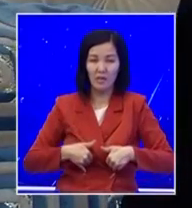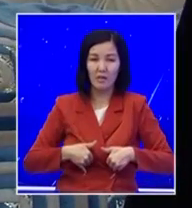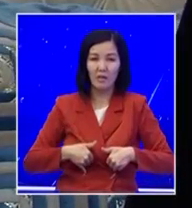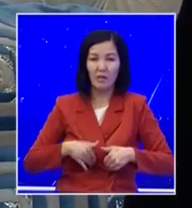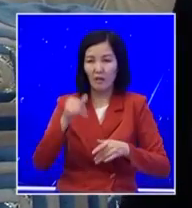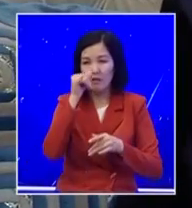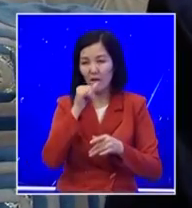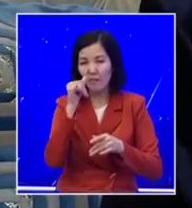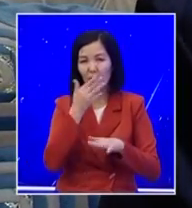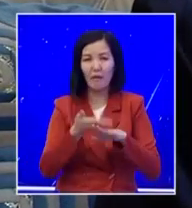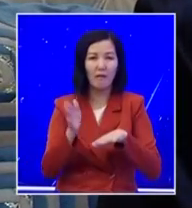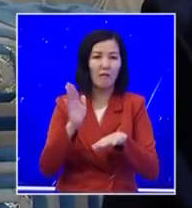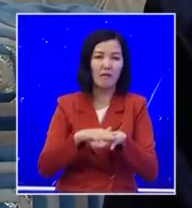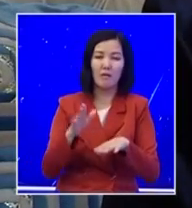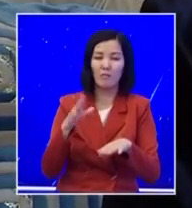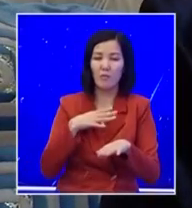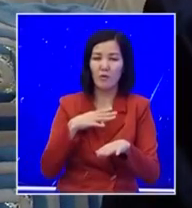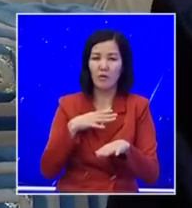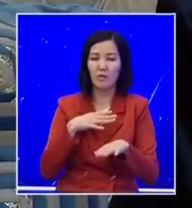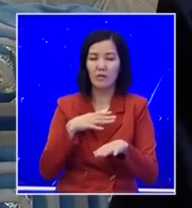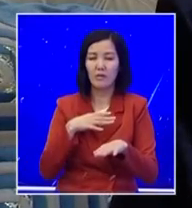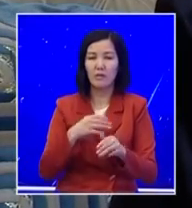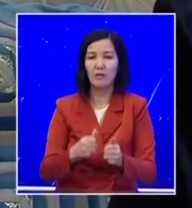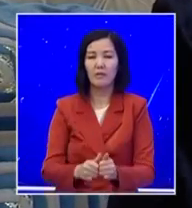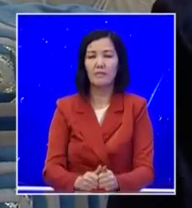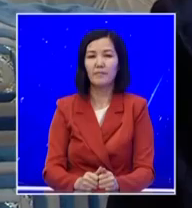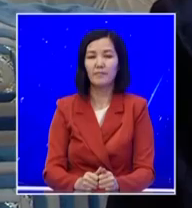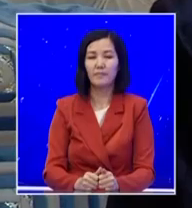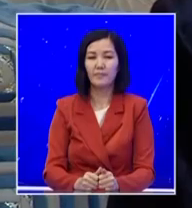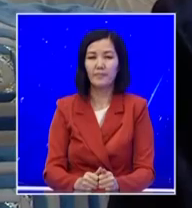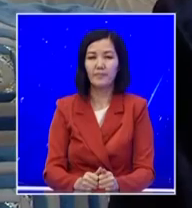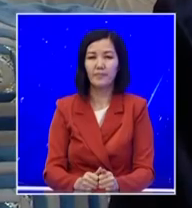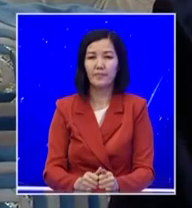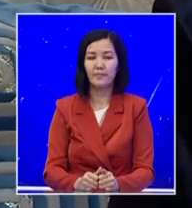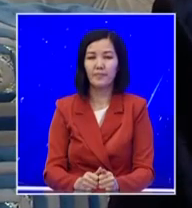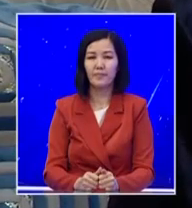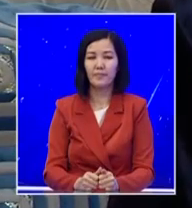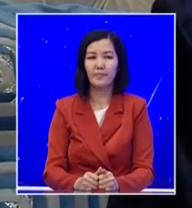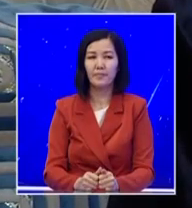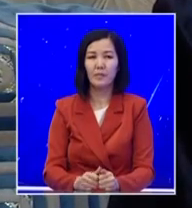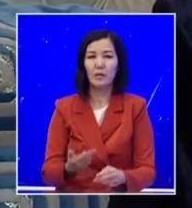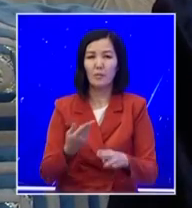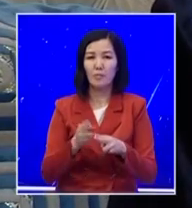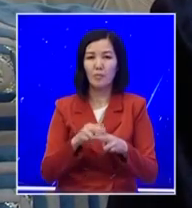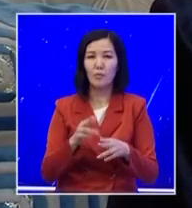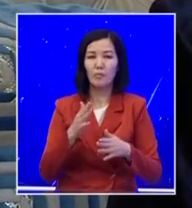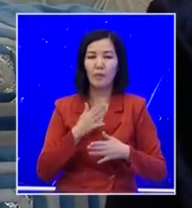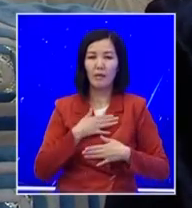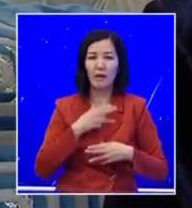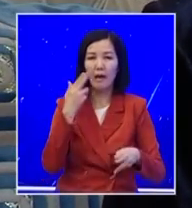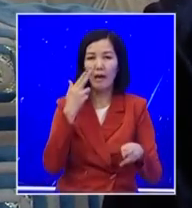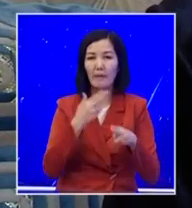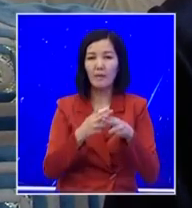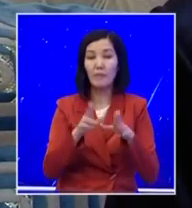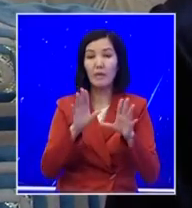сол баласына созған кейінше қайтыс болып кеткен екен. Бұл менің жаңағы Бинор